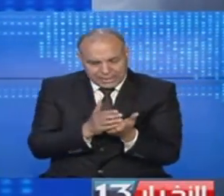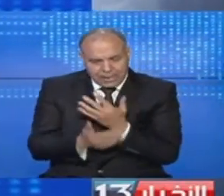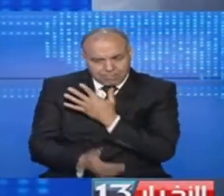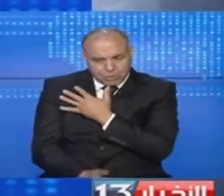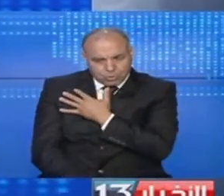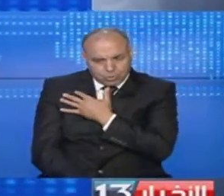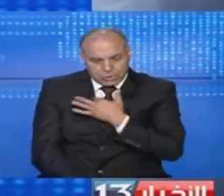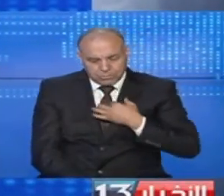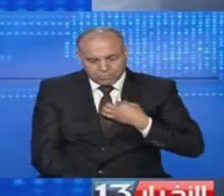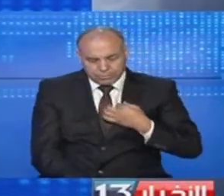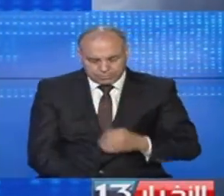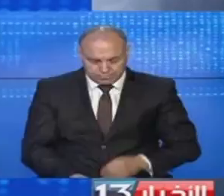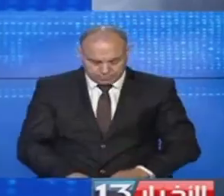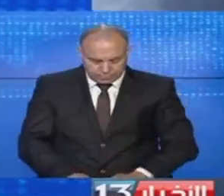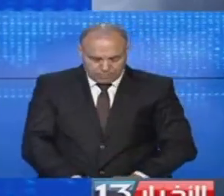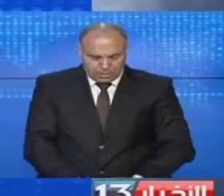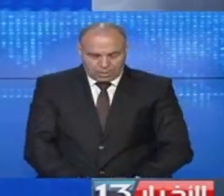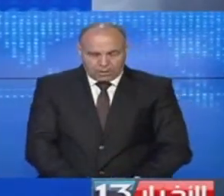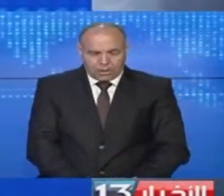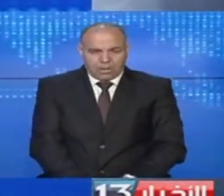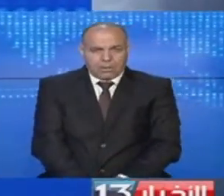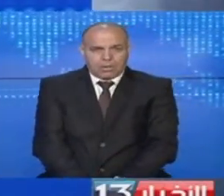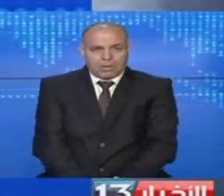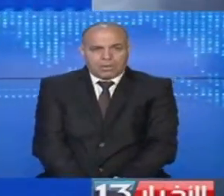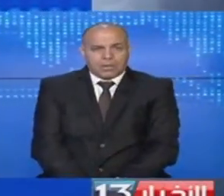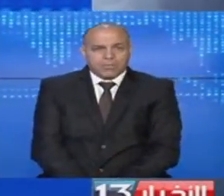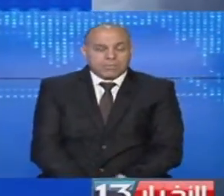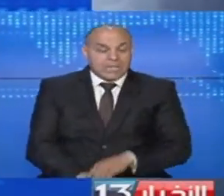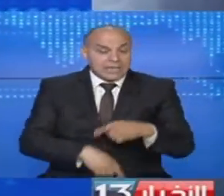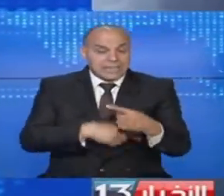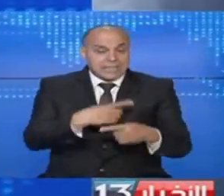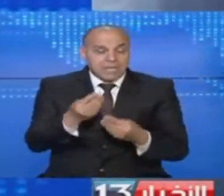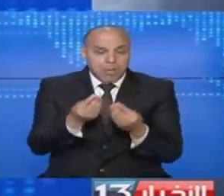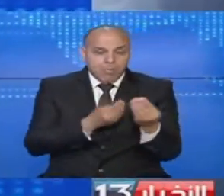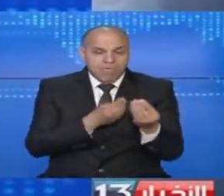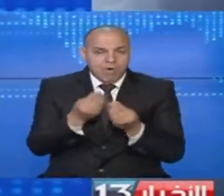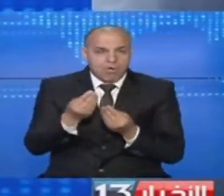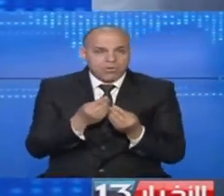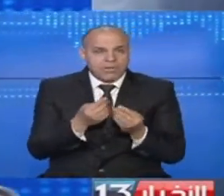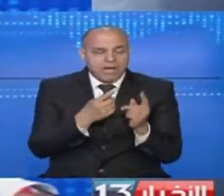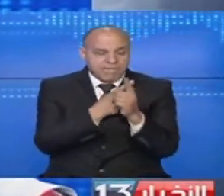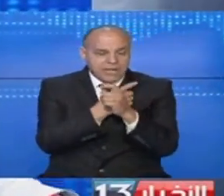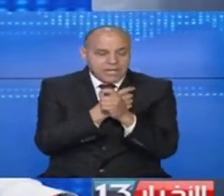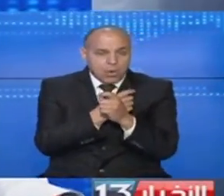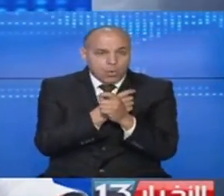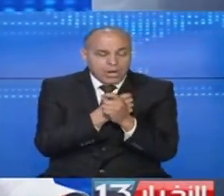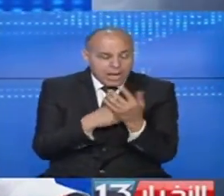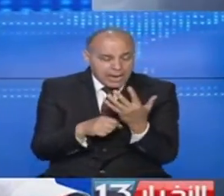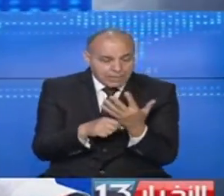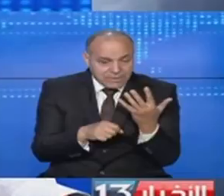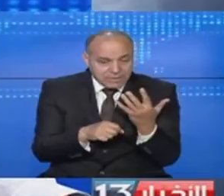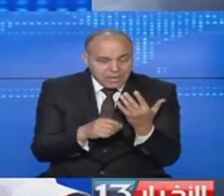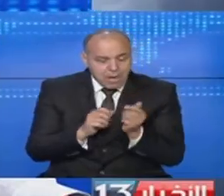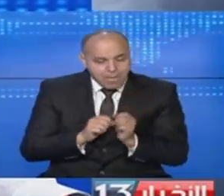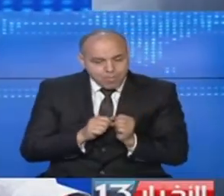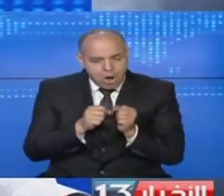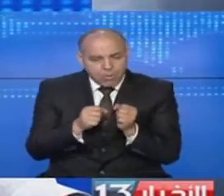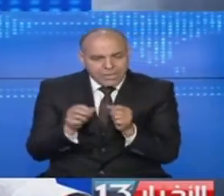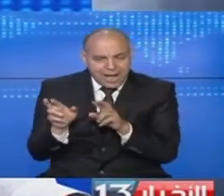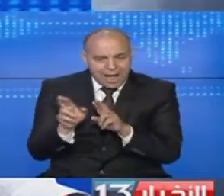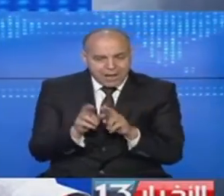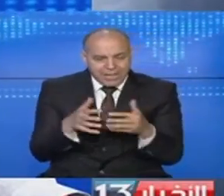بقيادة مدنية. فيما تستمر المفاوضات في فيينا في جولتها الخامسة لمحاولة